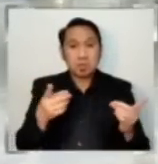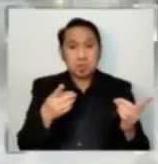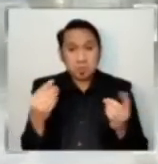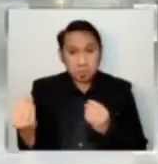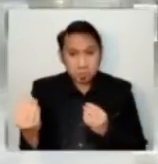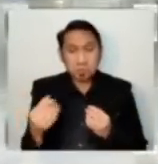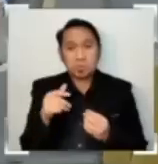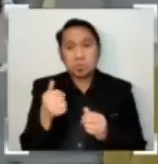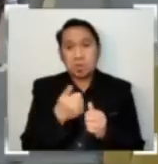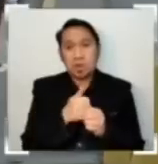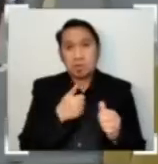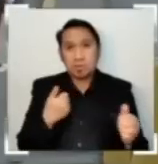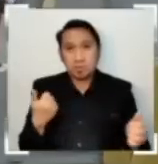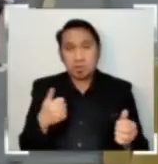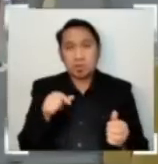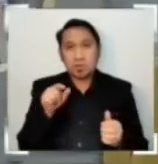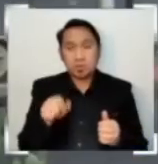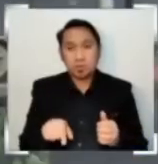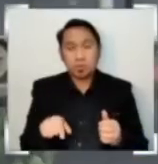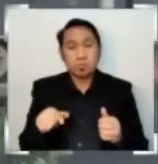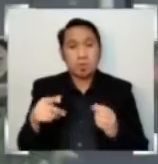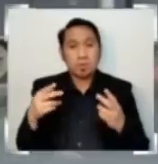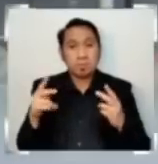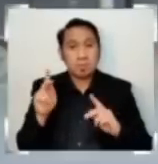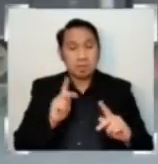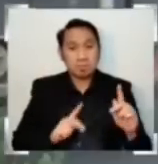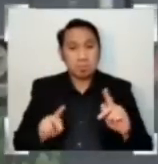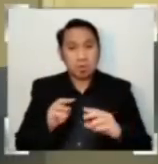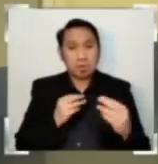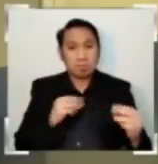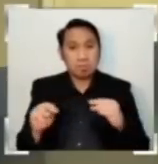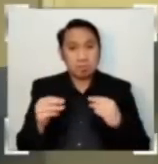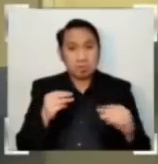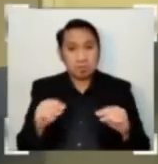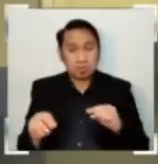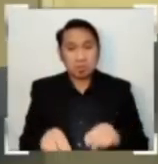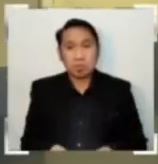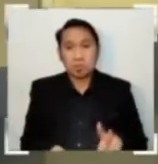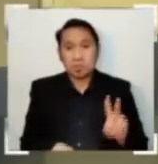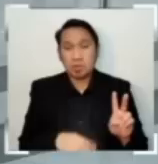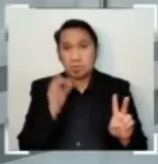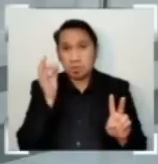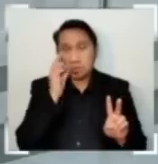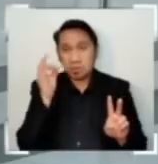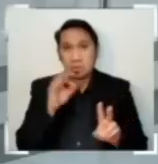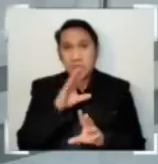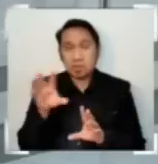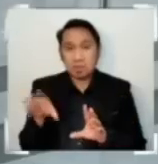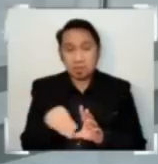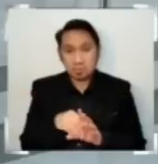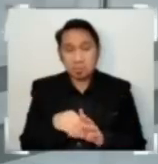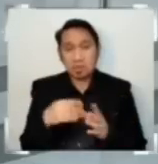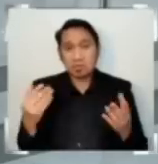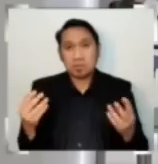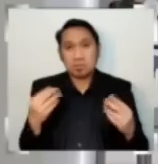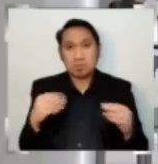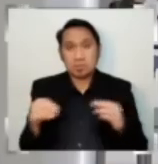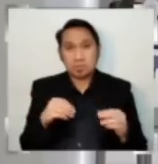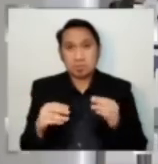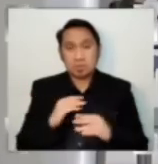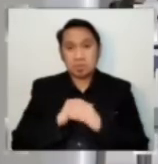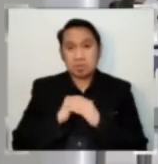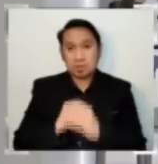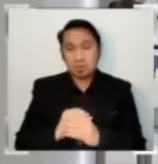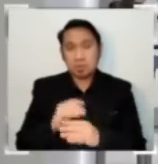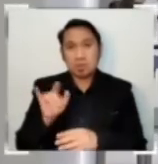ang human trafficking. Gaya ng nangyari sa dalawang Pinay na hinihinalang biktima ng human trafficking na naharang sa NAIA